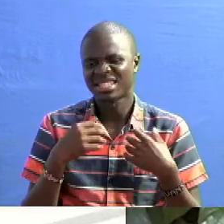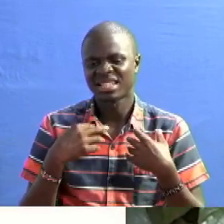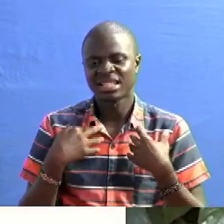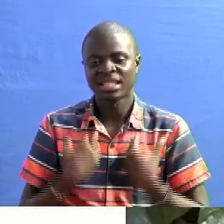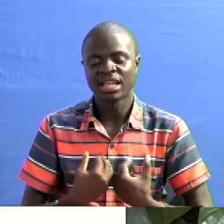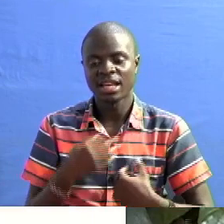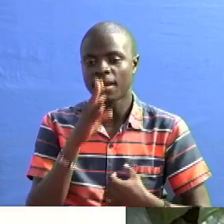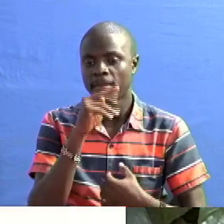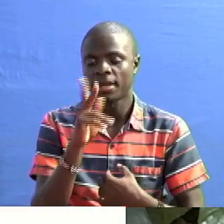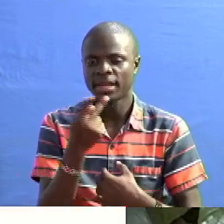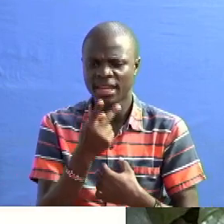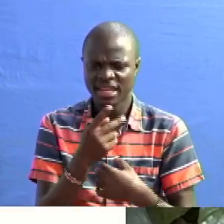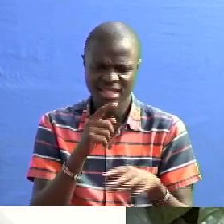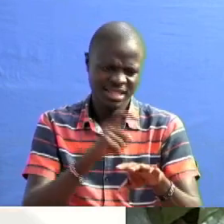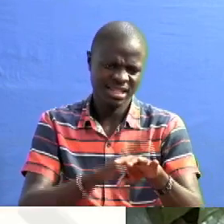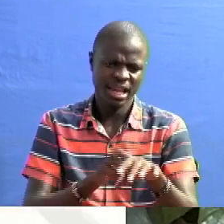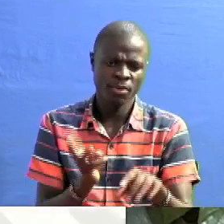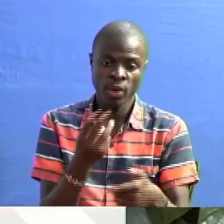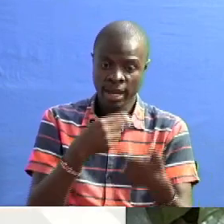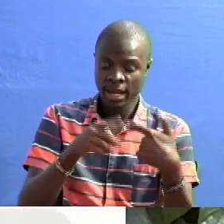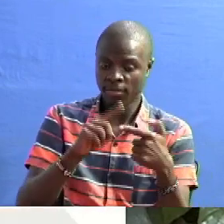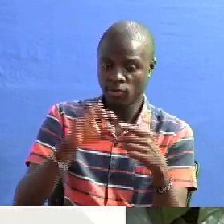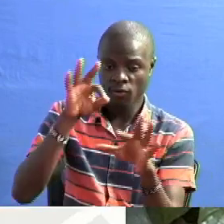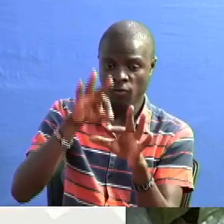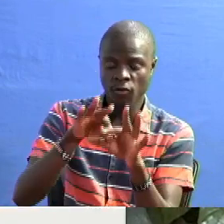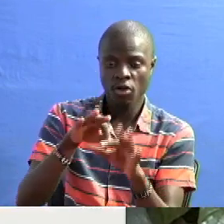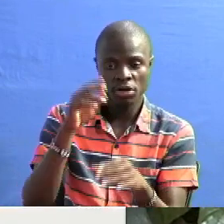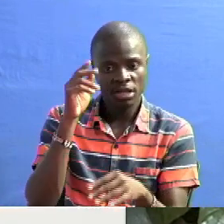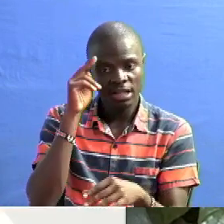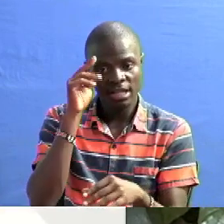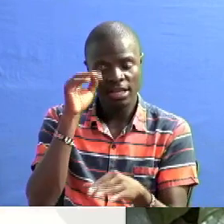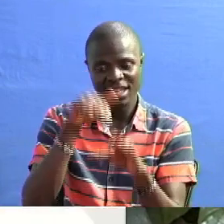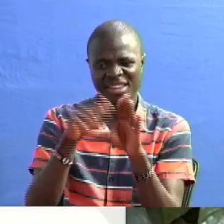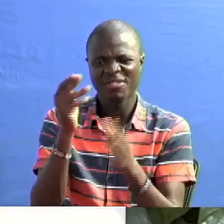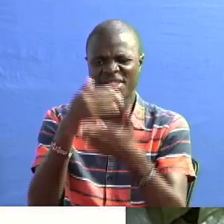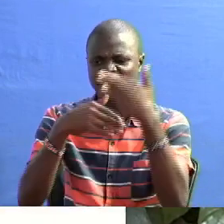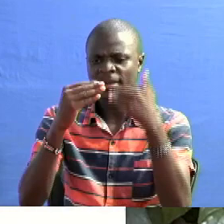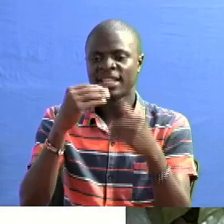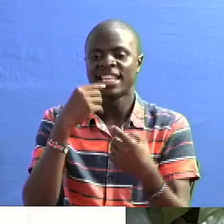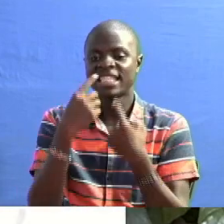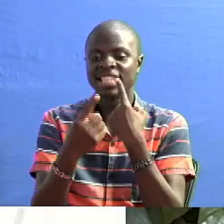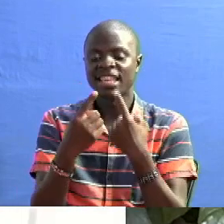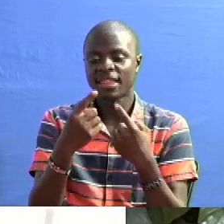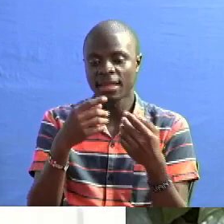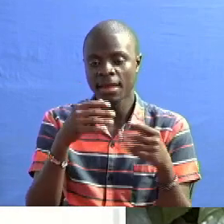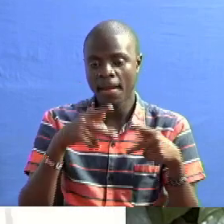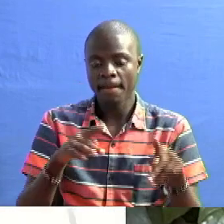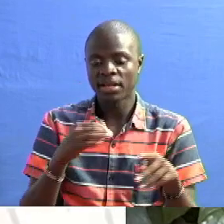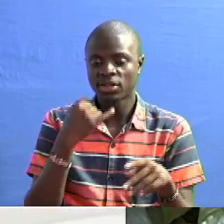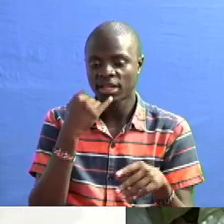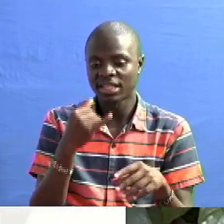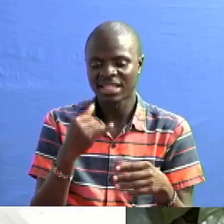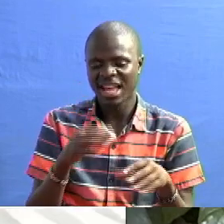Sisi wakati tulilingia kupiga kura, tulipiga kura tukijua kwamba aswa jamaa amejisema yeye ni hasela, atasaidia watu wa